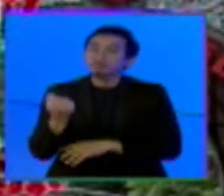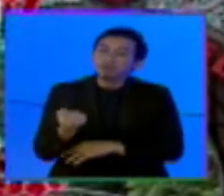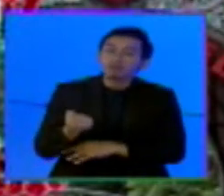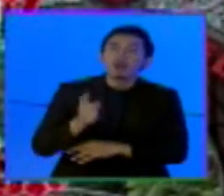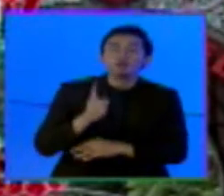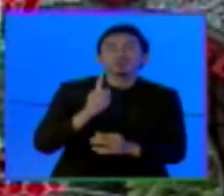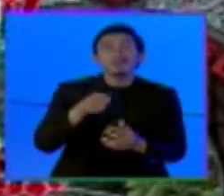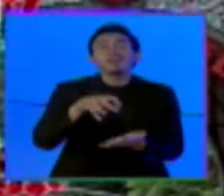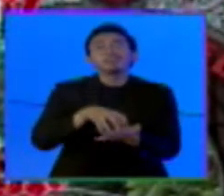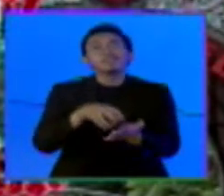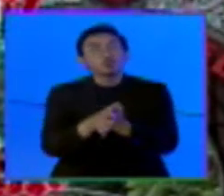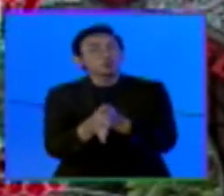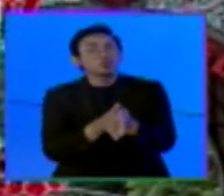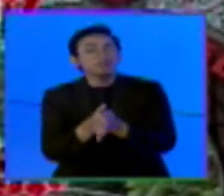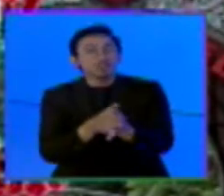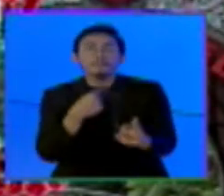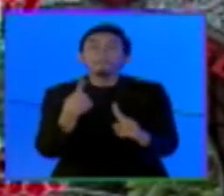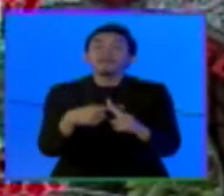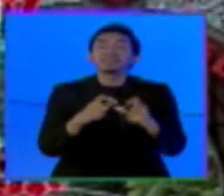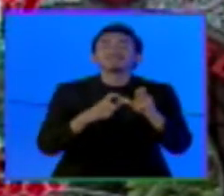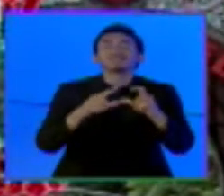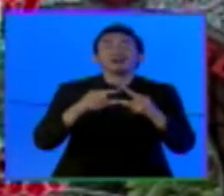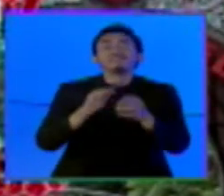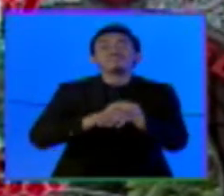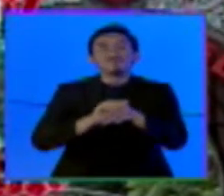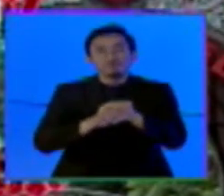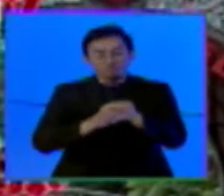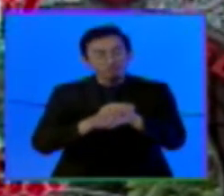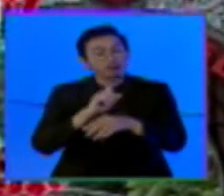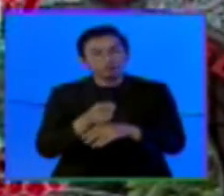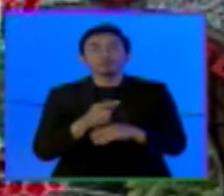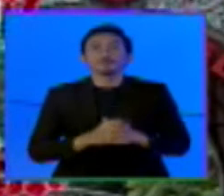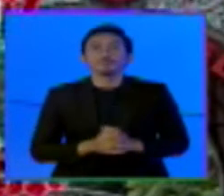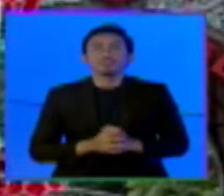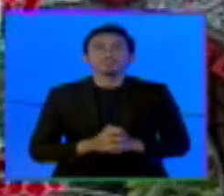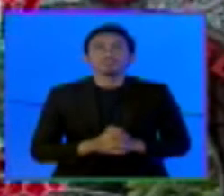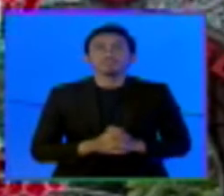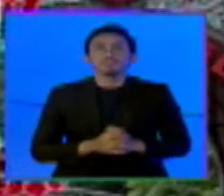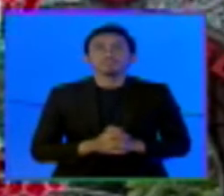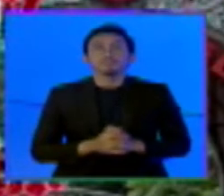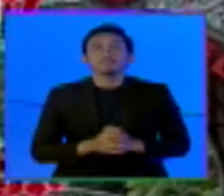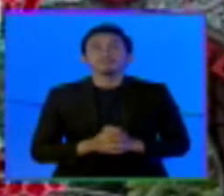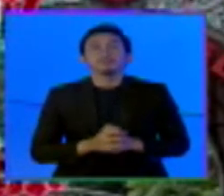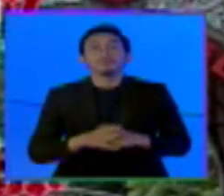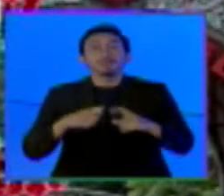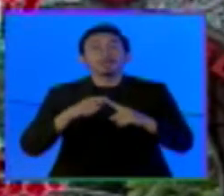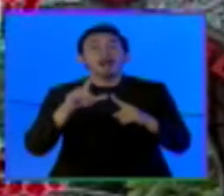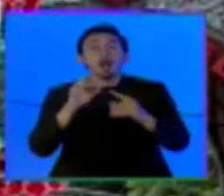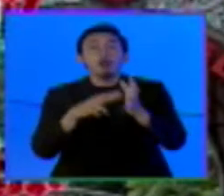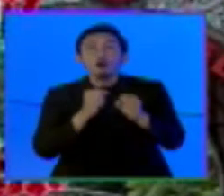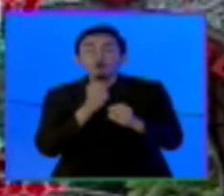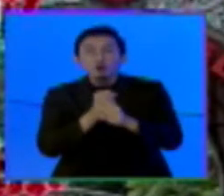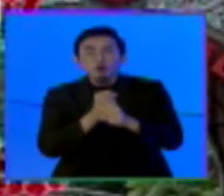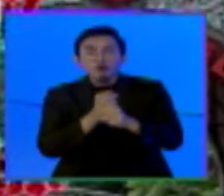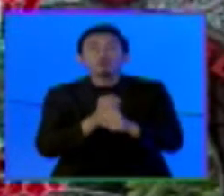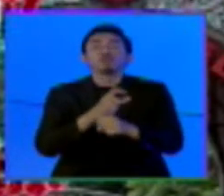sabun. Pemusnahan kelelawar, kalong, dan codot di Pasar Depok. Serta warga